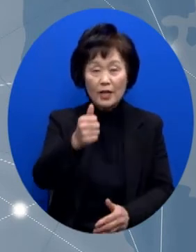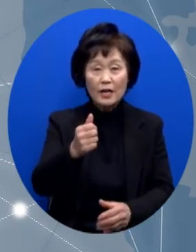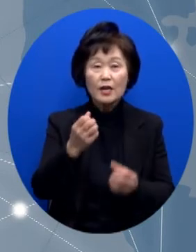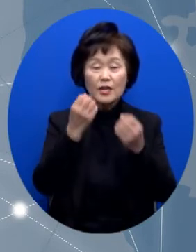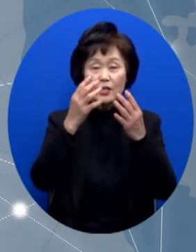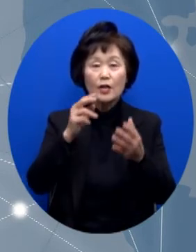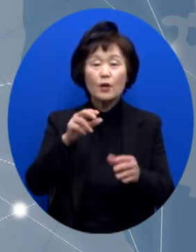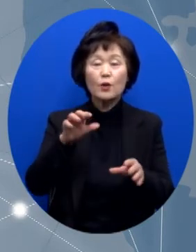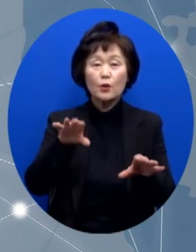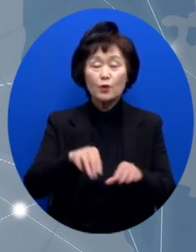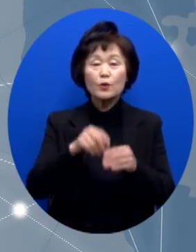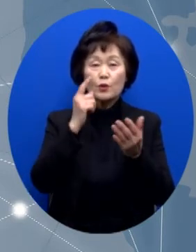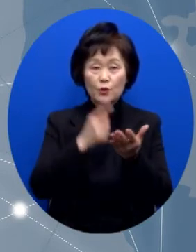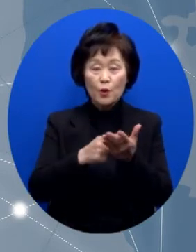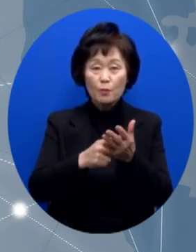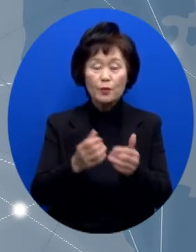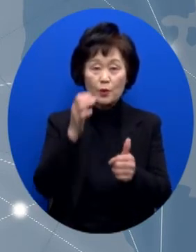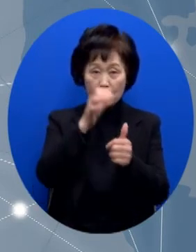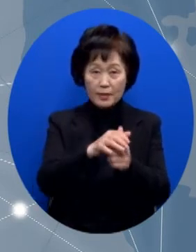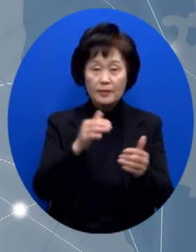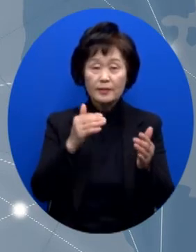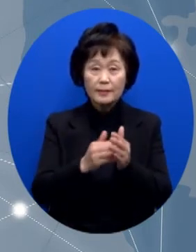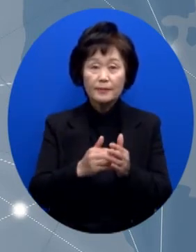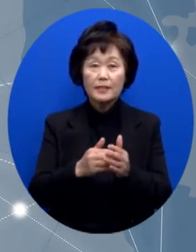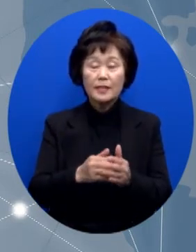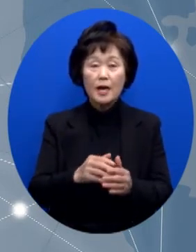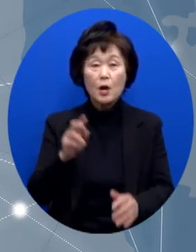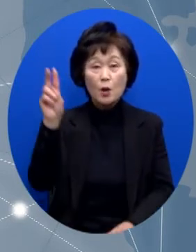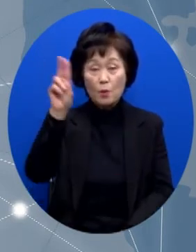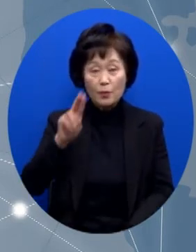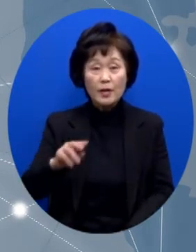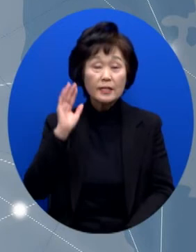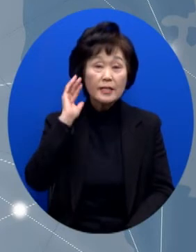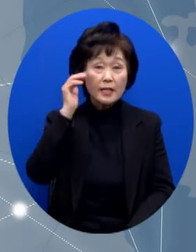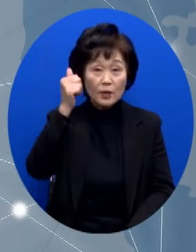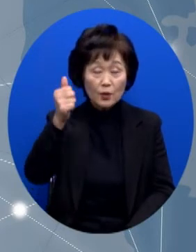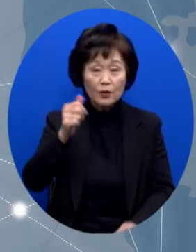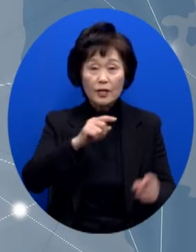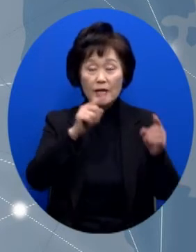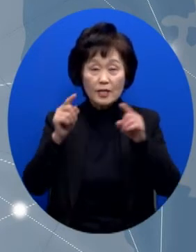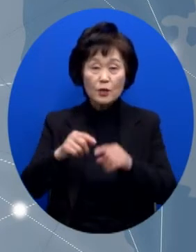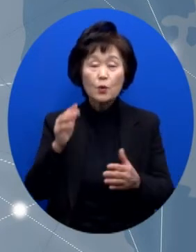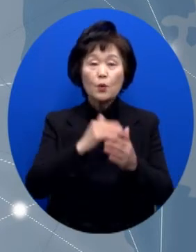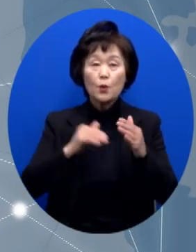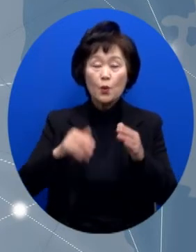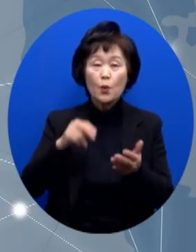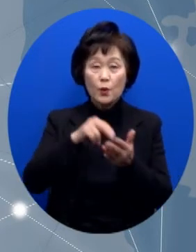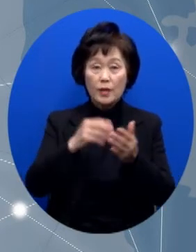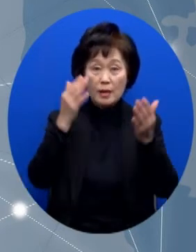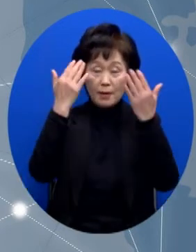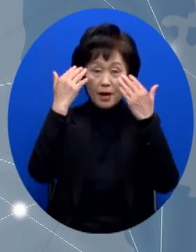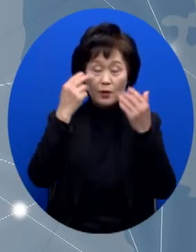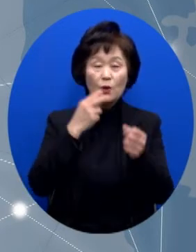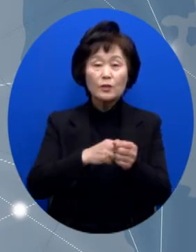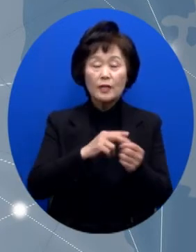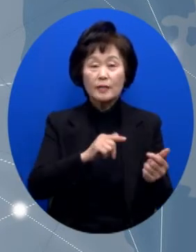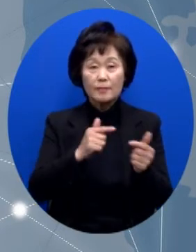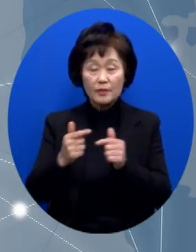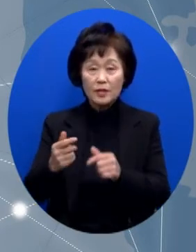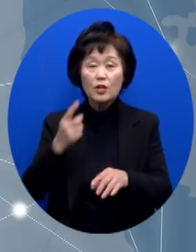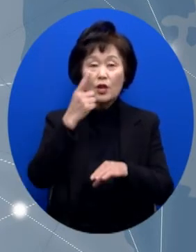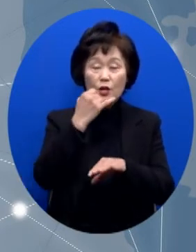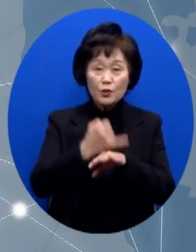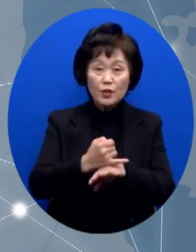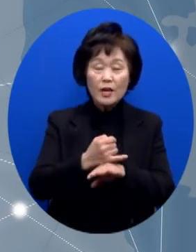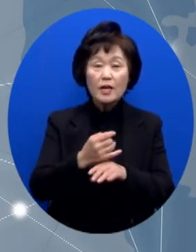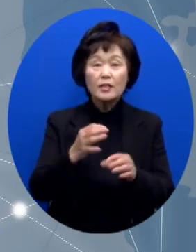임명했습니다. 자이르 보우소나르 브라질 대통령이 전국 공립학교 교사들의 최저임금을 33%